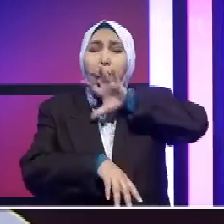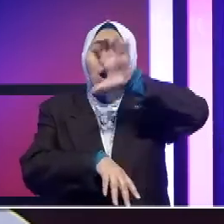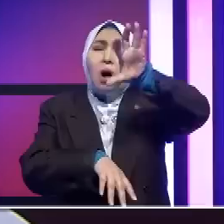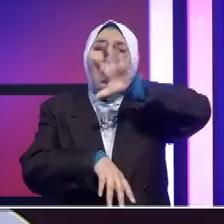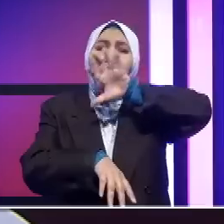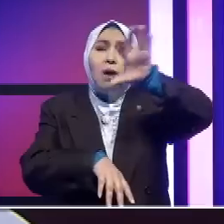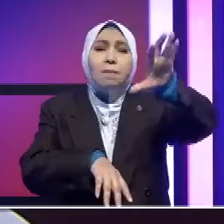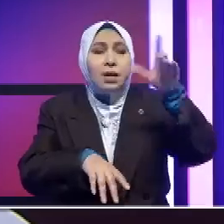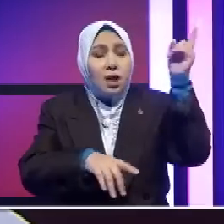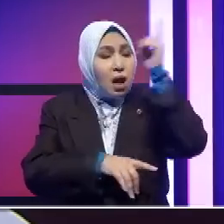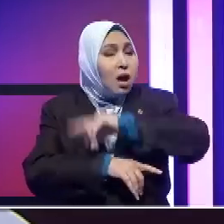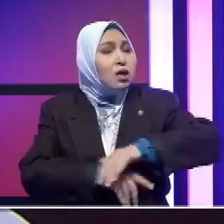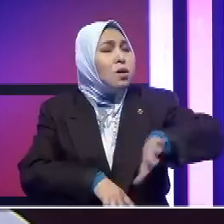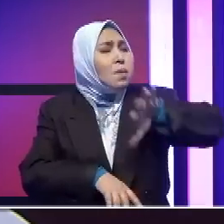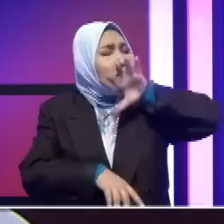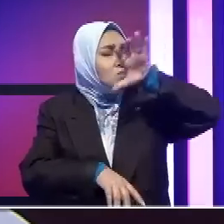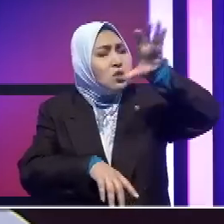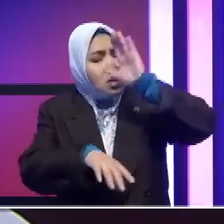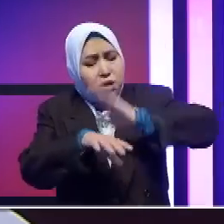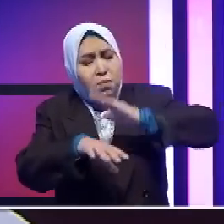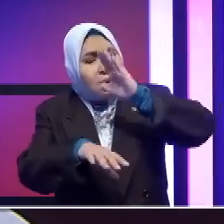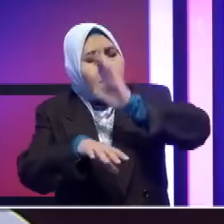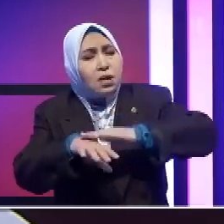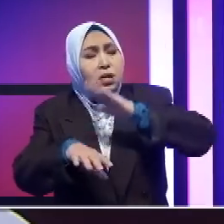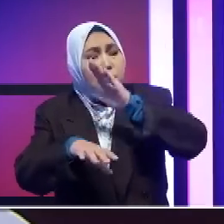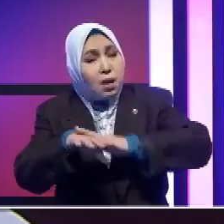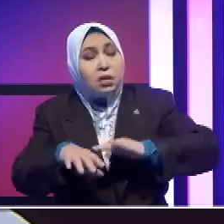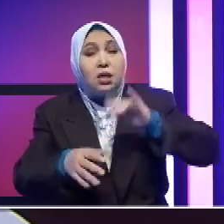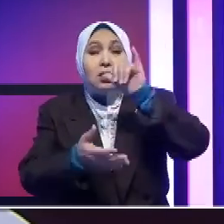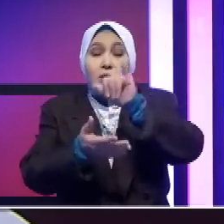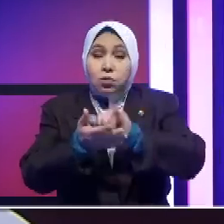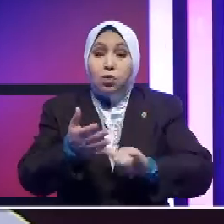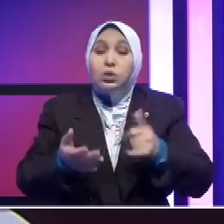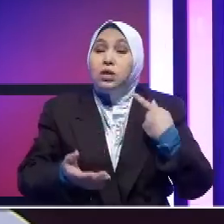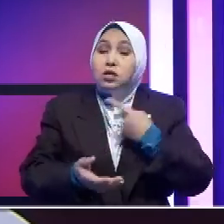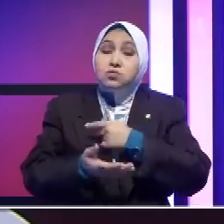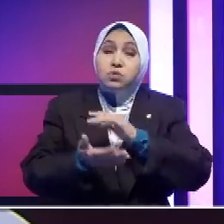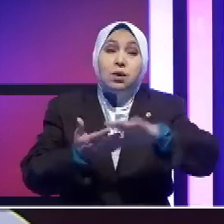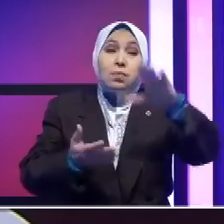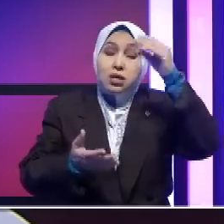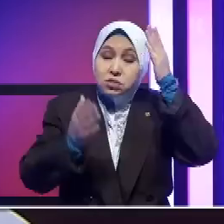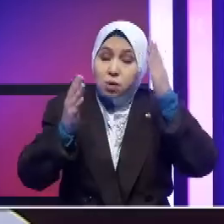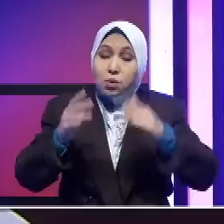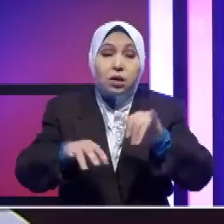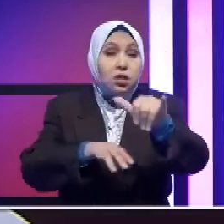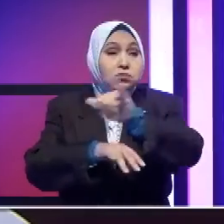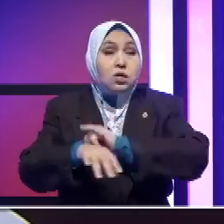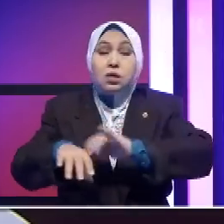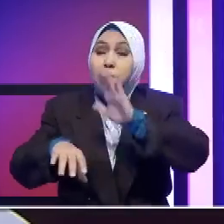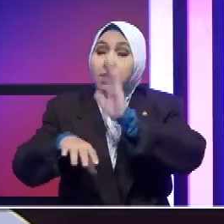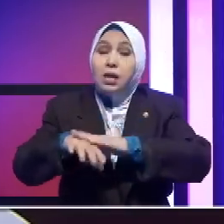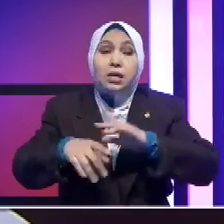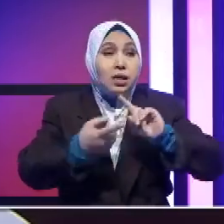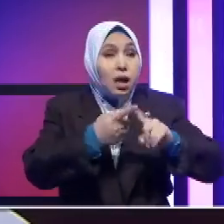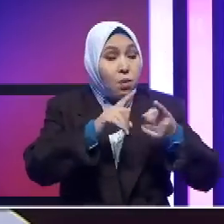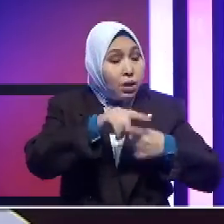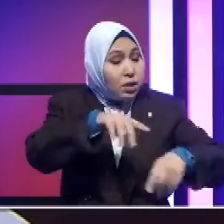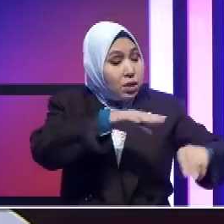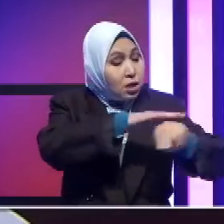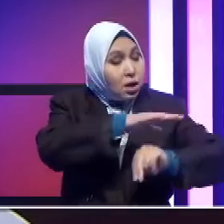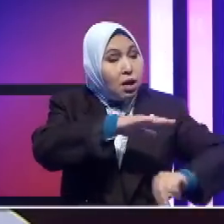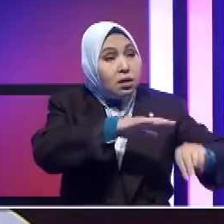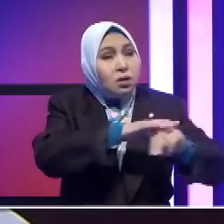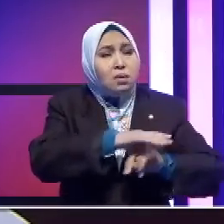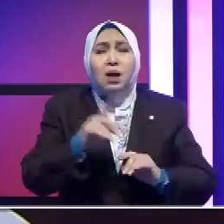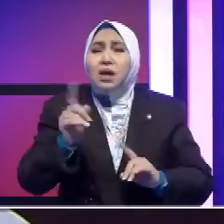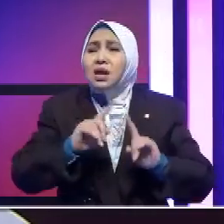maksud hari menjerit dan memanggil? Pada waktu itu Ustaz ya, yang kita dah belajar sebelum ini, orang yang di syurga dia panggil kawannya dekat neraka.